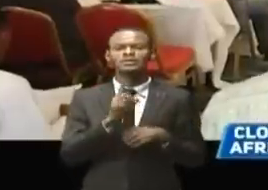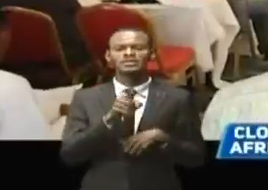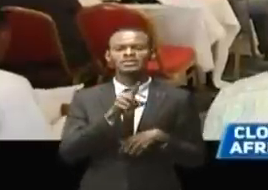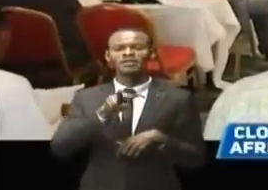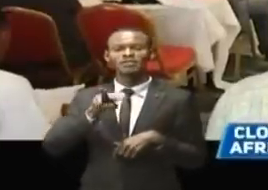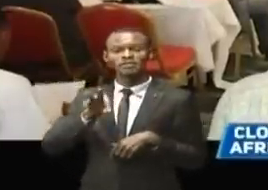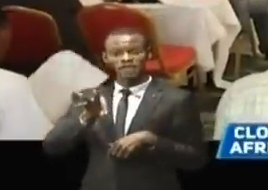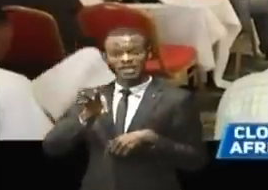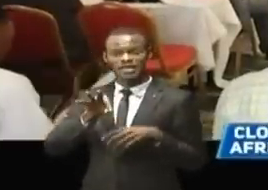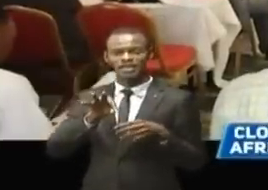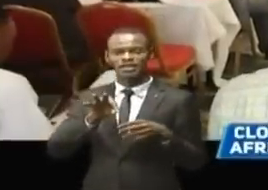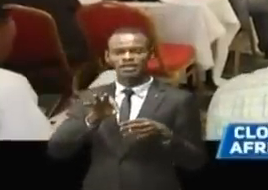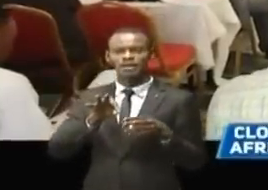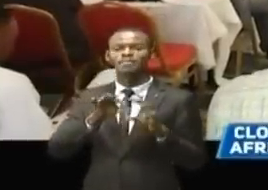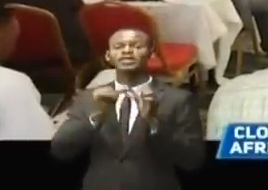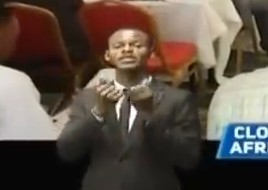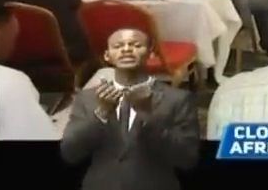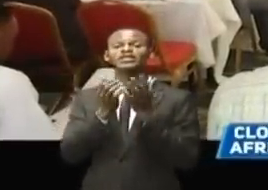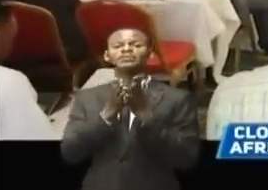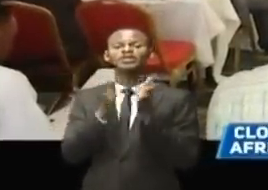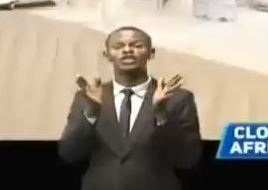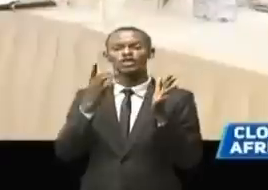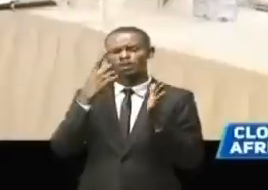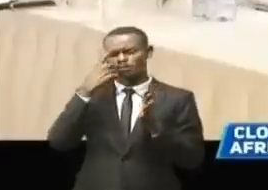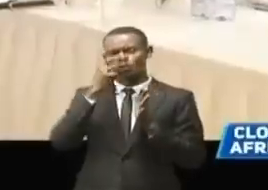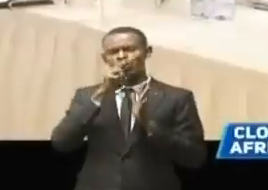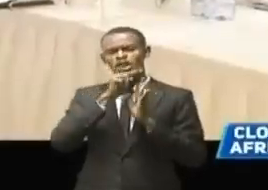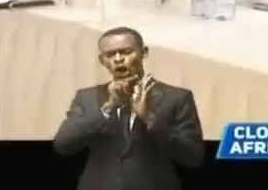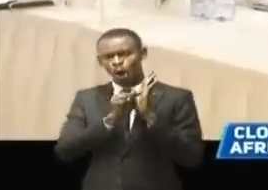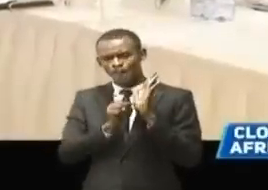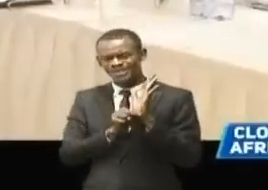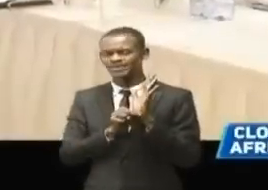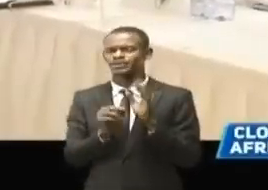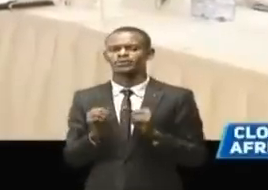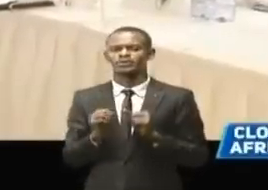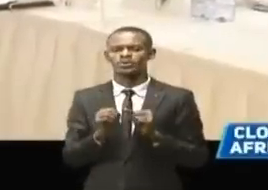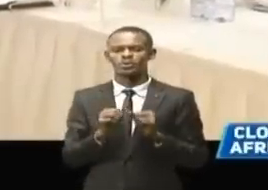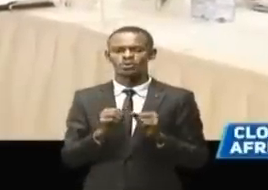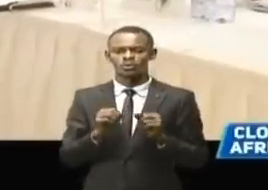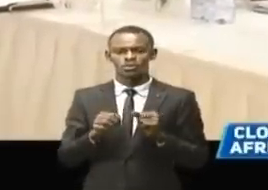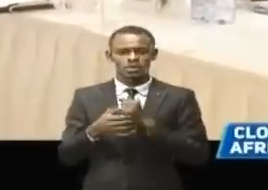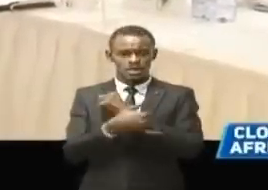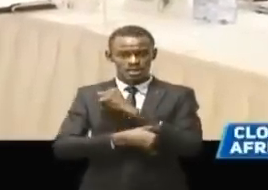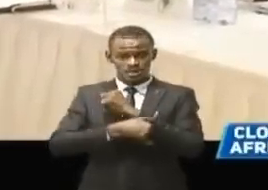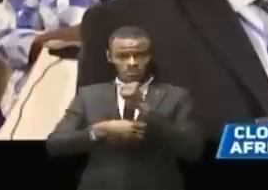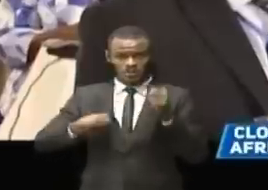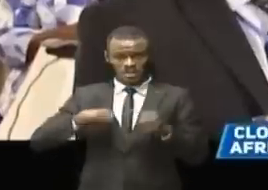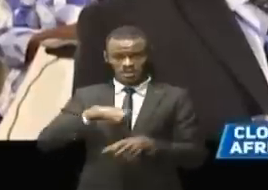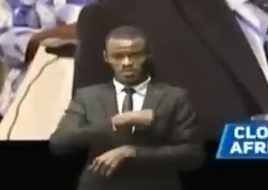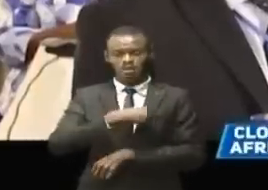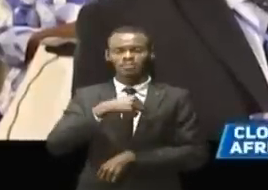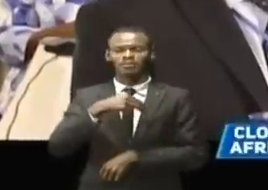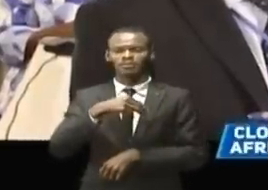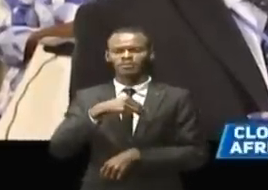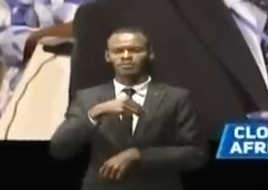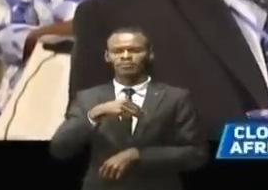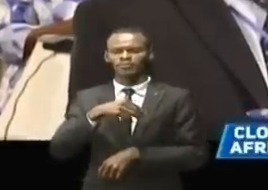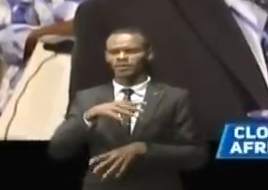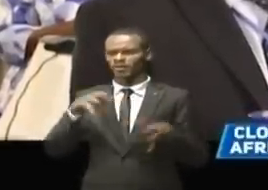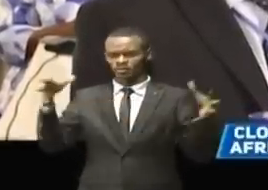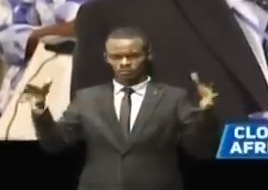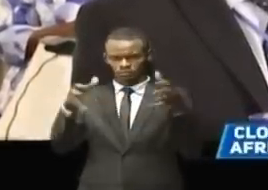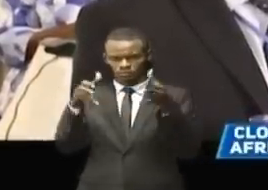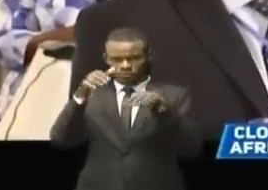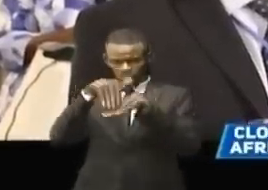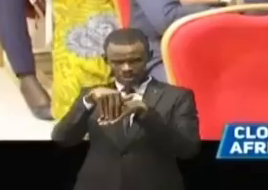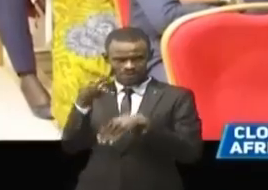été clôturée à Beatrice Hotel. Les pays membres de l'ARSO ont pris comme résolution notamment la promotion de